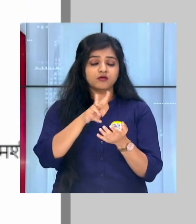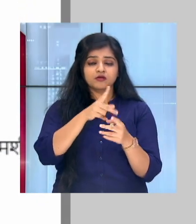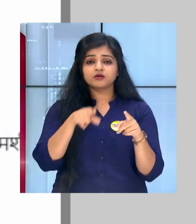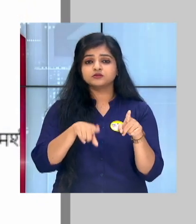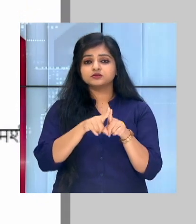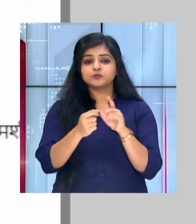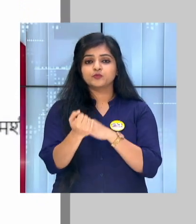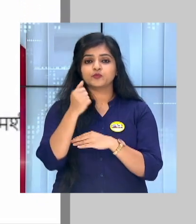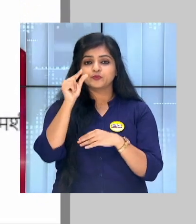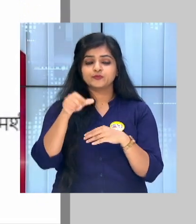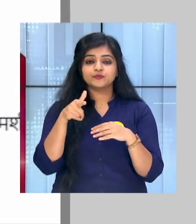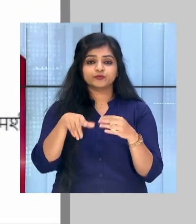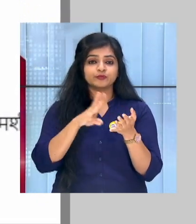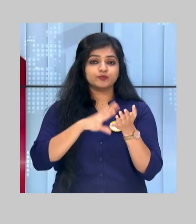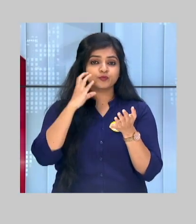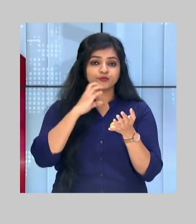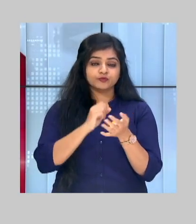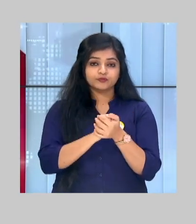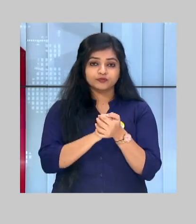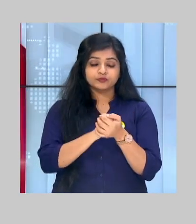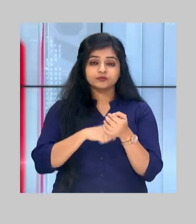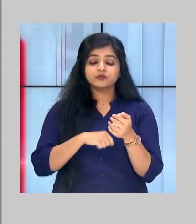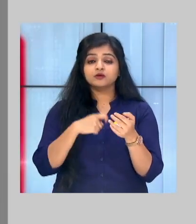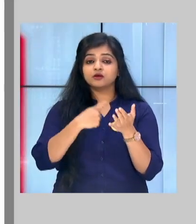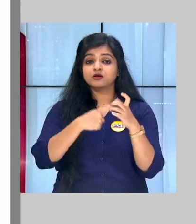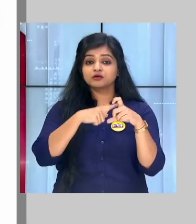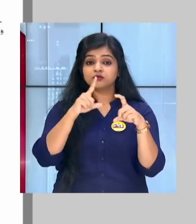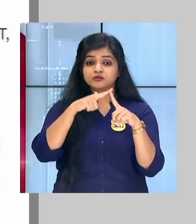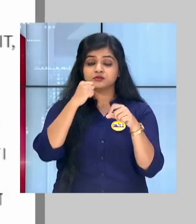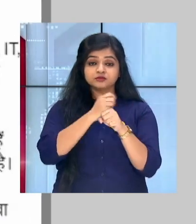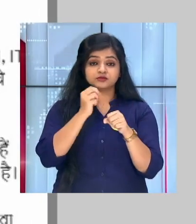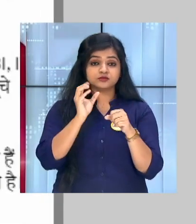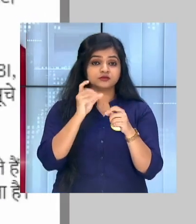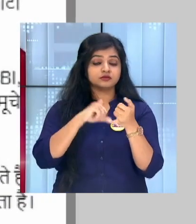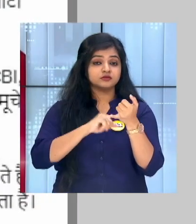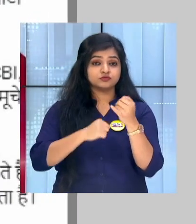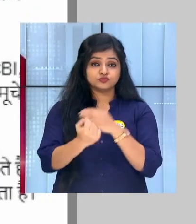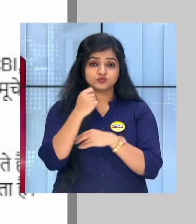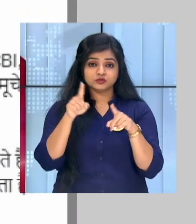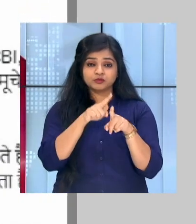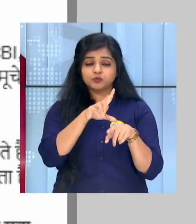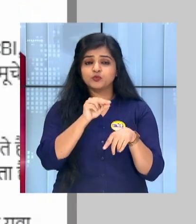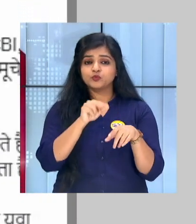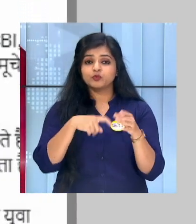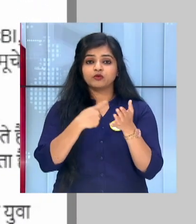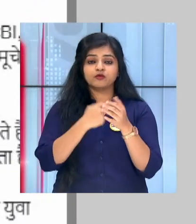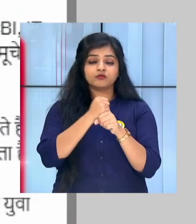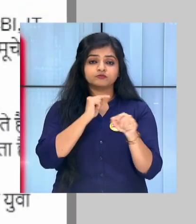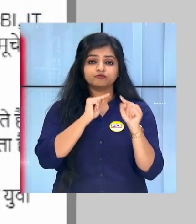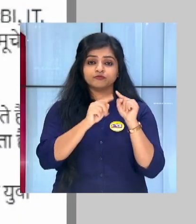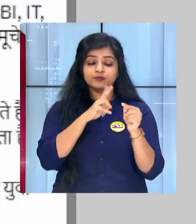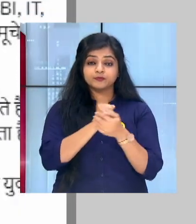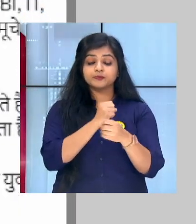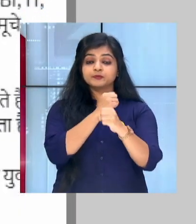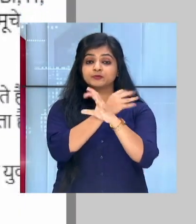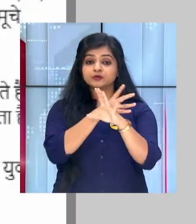അസത്യത്തിന്റെയും ശക്തിയാണ്, ഒരു അല്ലെങ്കിൽ മതപരമായ ഒരു ശക്തിയല്ല എന്നുകൂടിയാണ് രൂക്ഷ വിമർശനം രാഹുൽ ഗാന്ധി ഇപ്പോൾ ഉന്നയിച്ചിരിക്കുന്നത്.